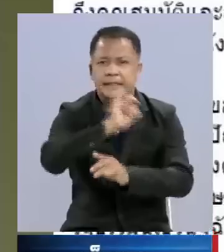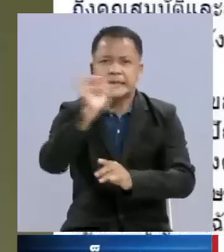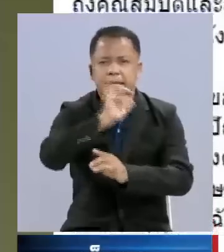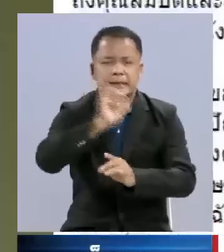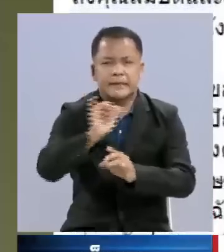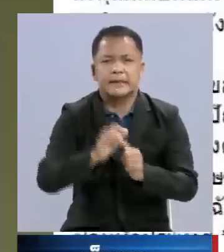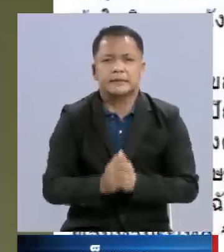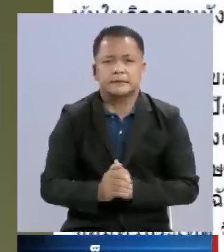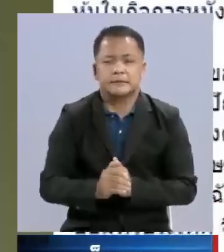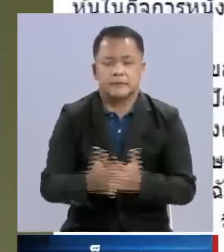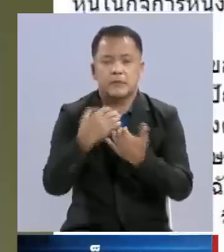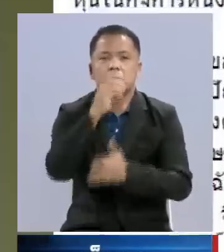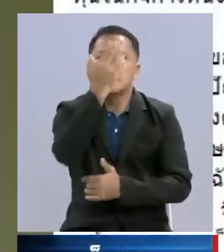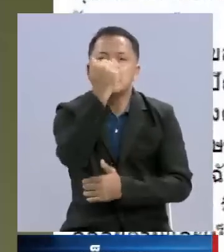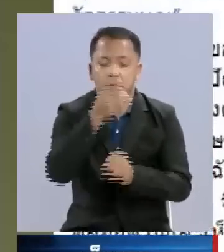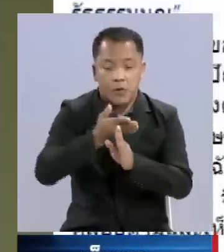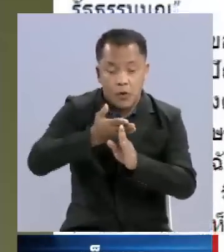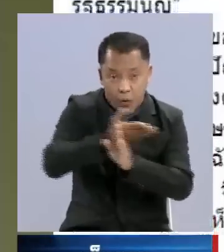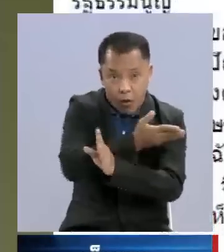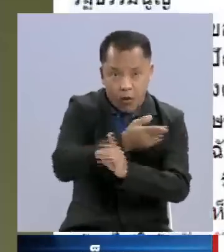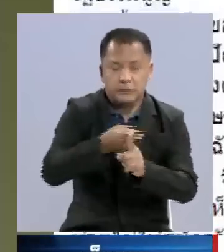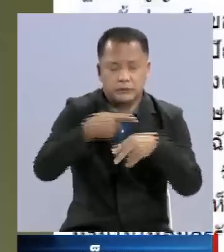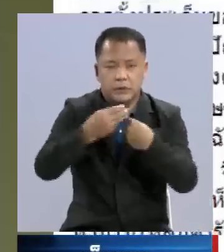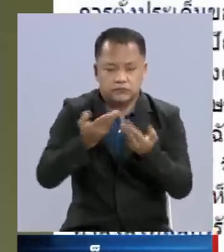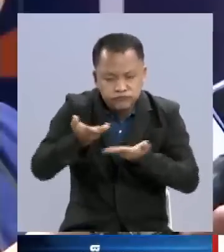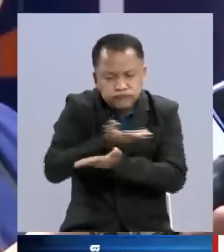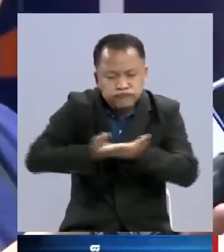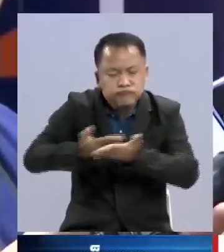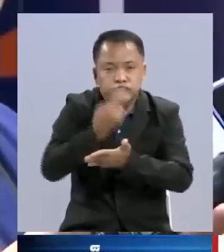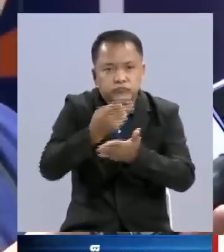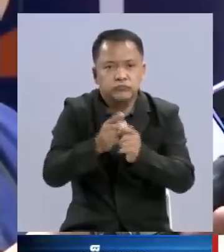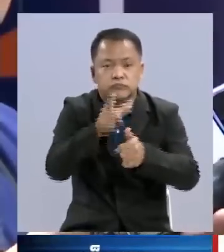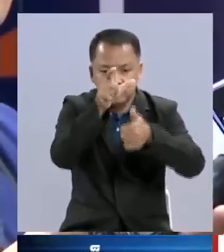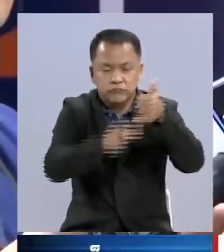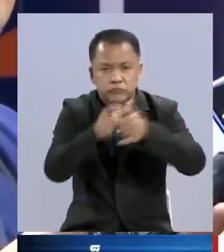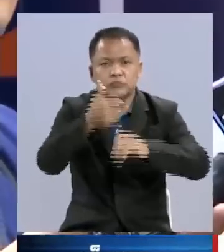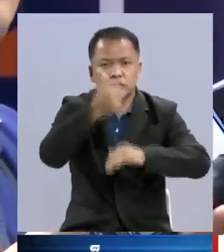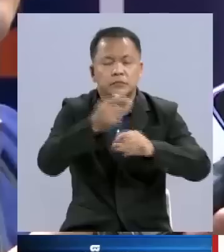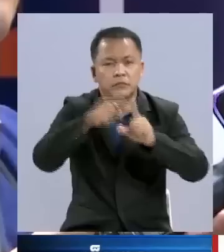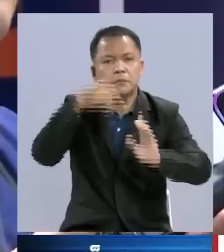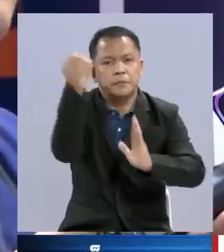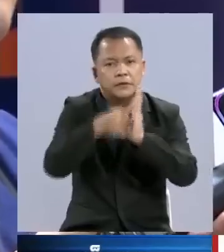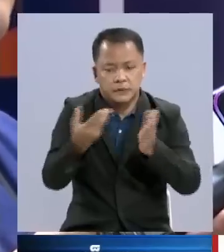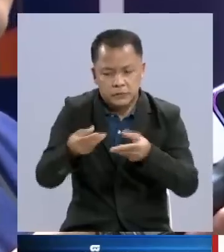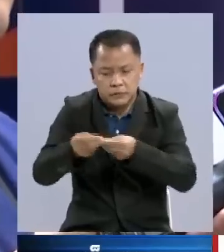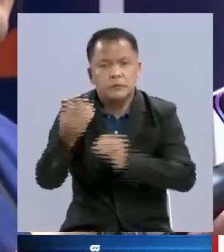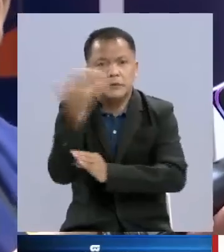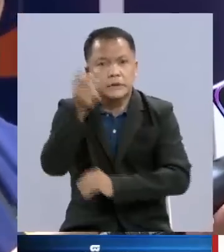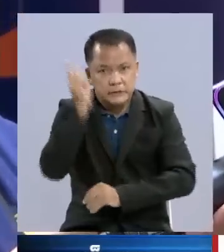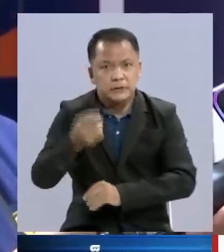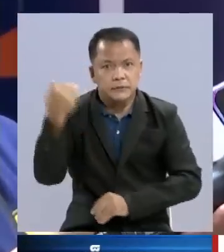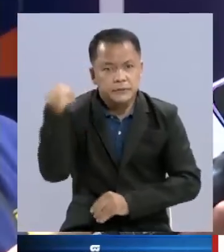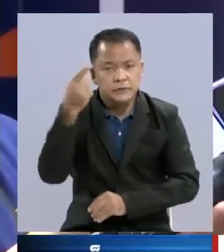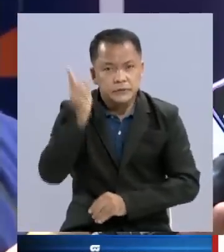ไกลถึงขนาดนั้นเพราะว่าก่อนจะไปถึงเรื่องนั้นก็ต้องพิจารณาก่อนไงว่าคุณพิธานั้นมีความผิดในการถือหุ้นสื่อจริงหรือ